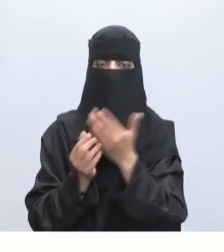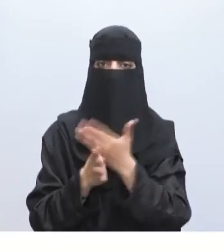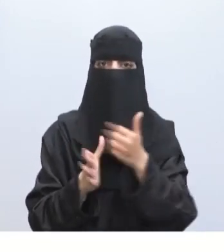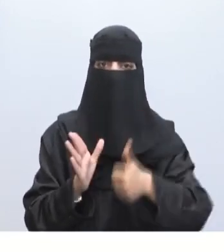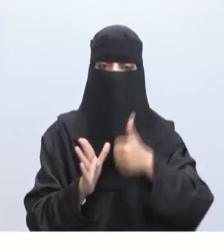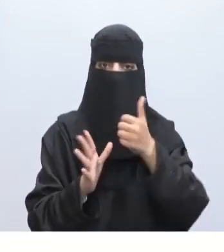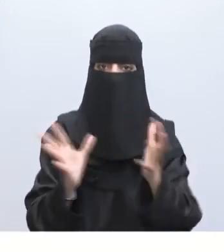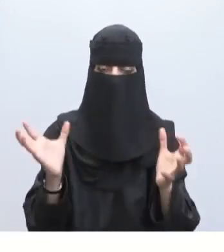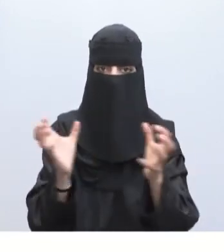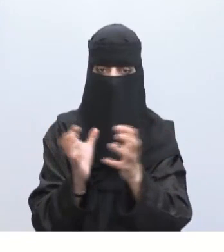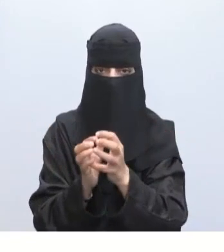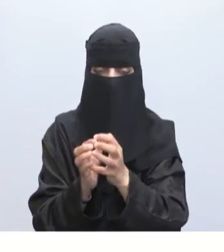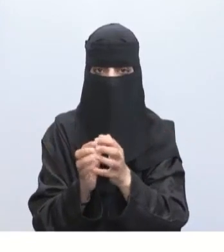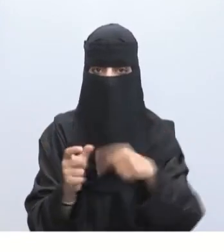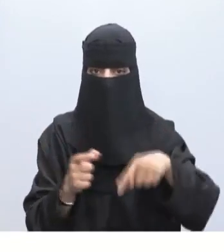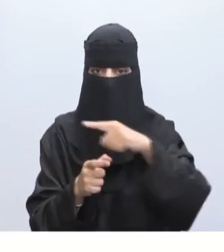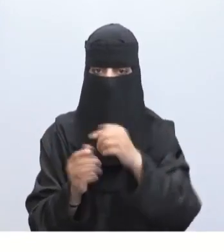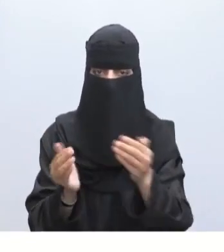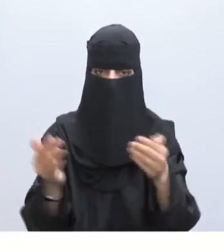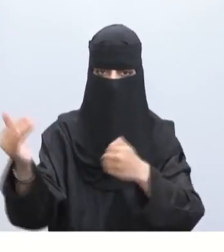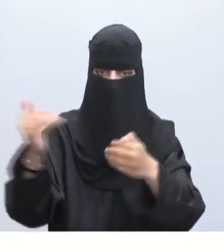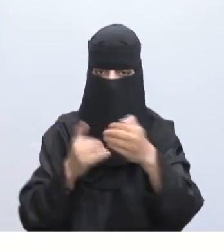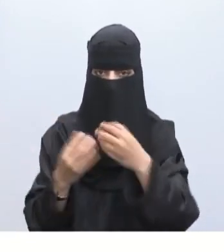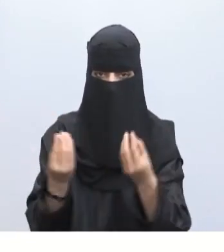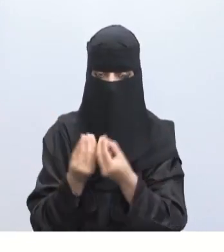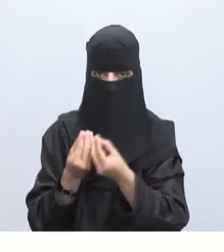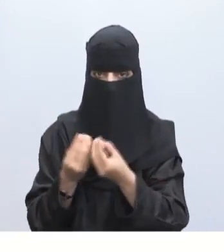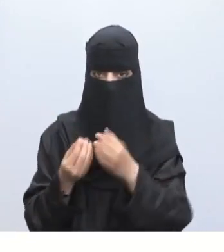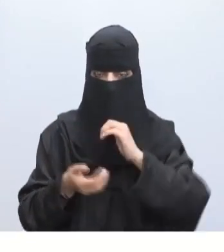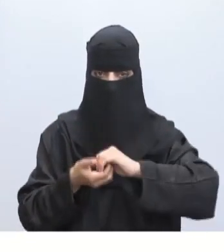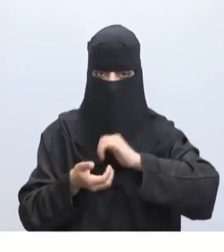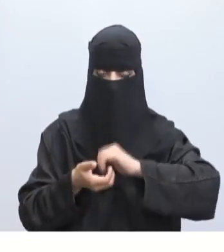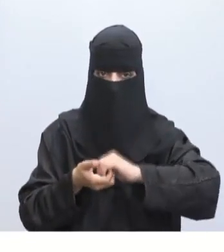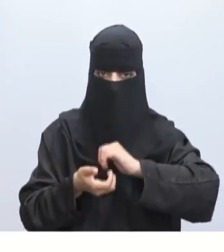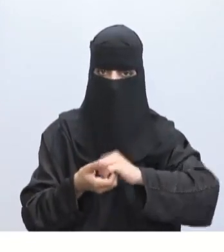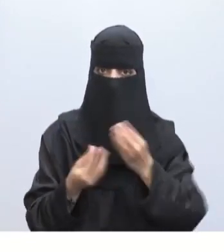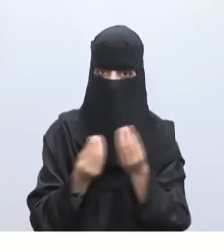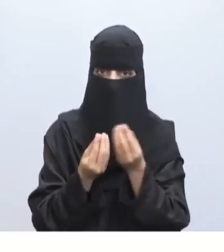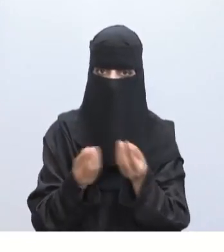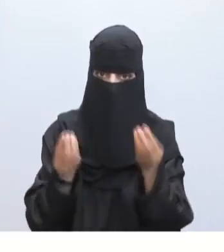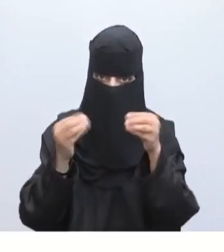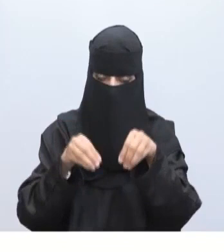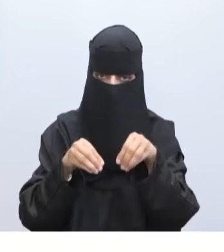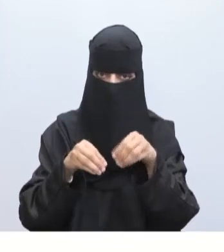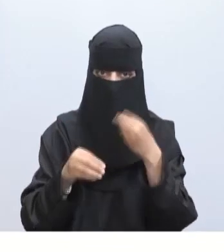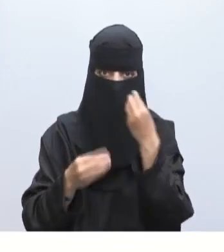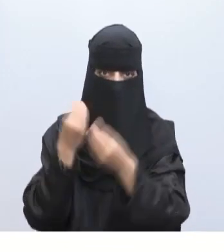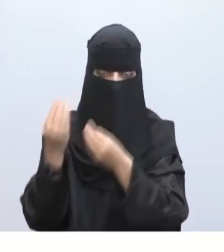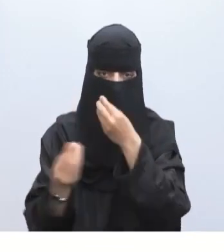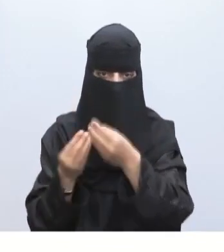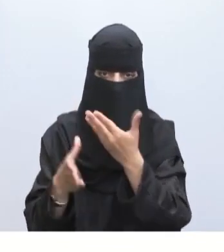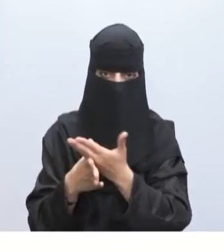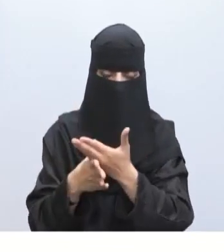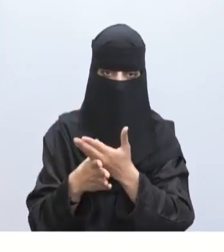ان يجمع حوله من الانصار والمؤيدين والمحبين